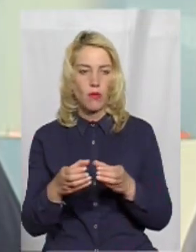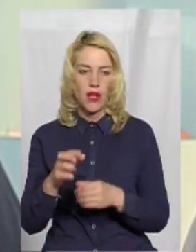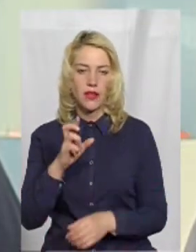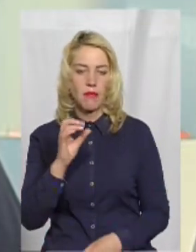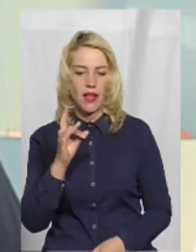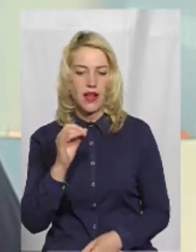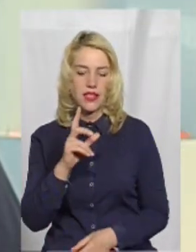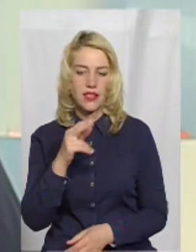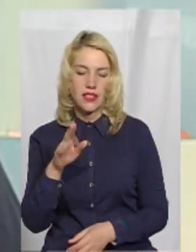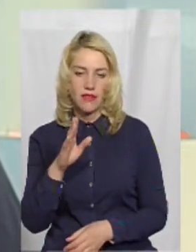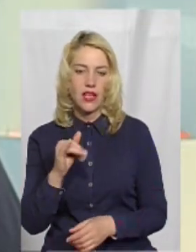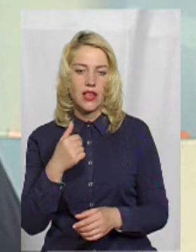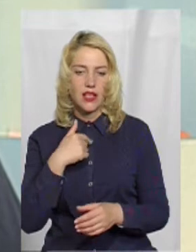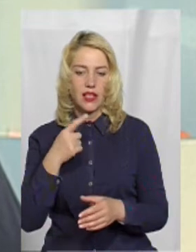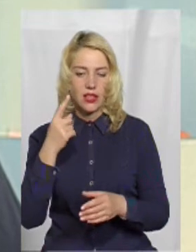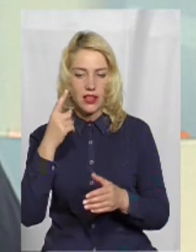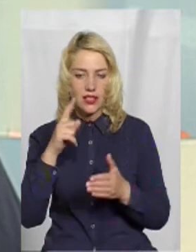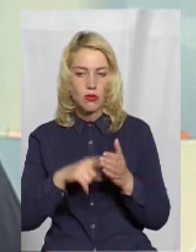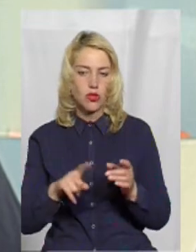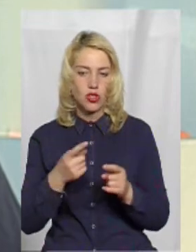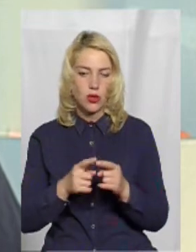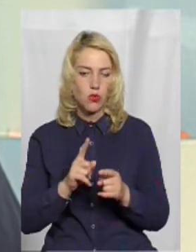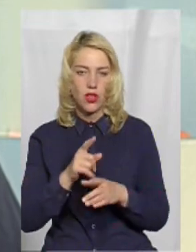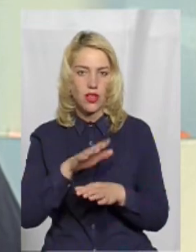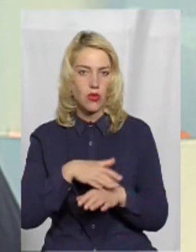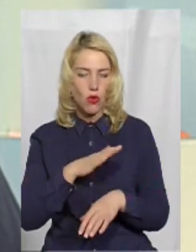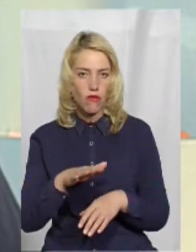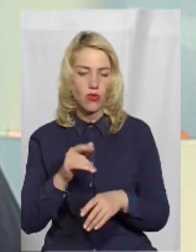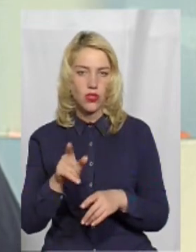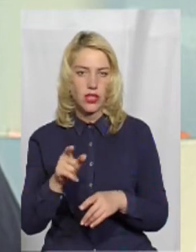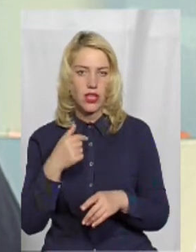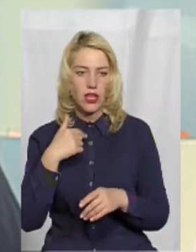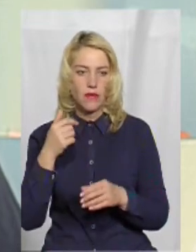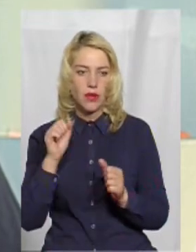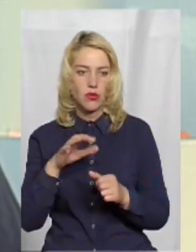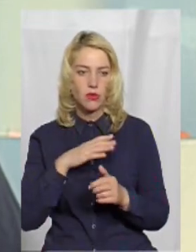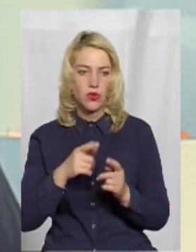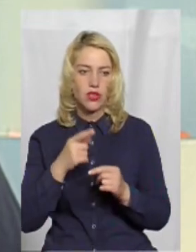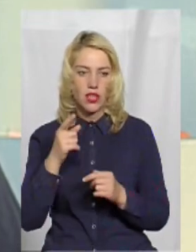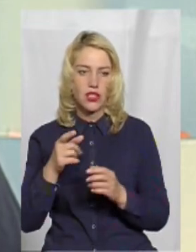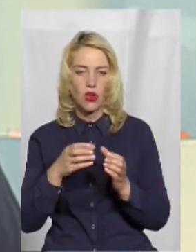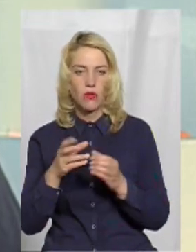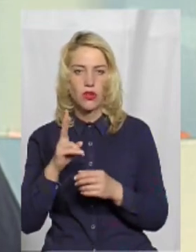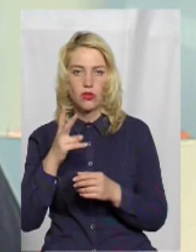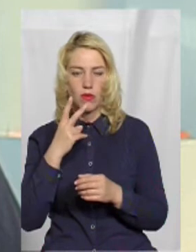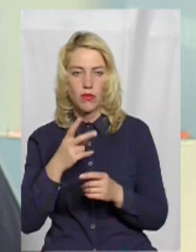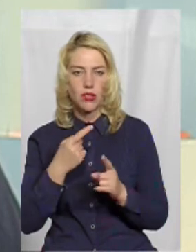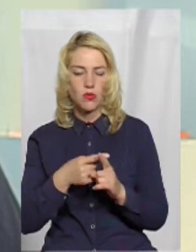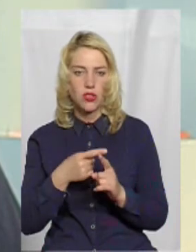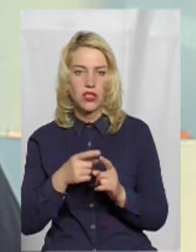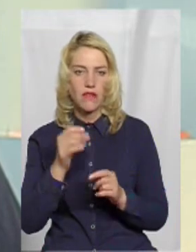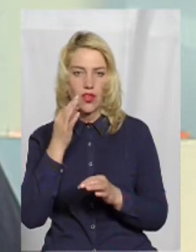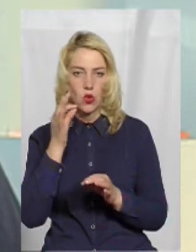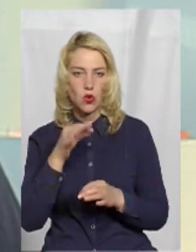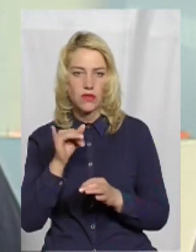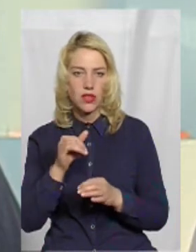що ненадовго, і Берездів стане прикладом для інших сусідів чи там дальніх якихось громад, які побачать його позитивний досвід і